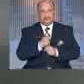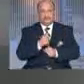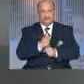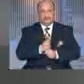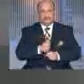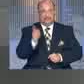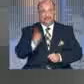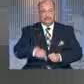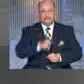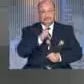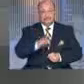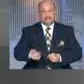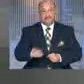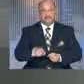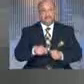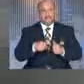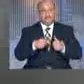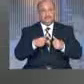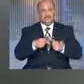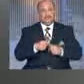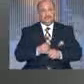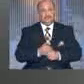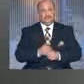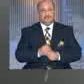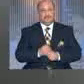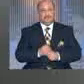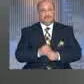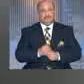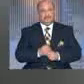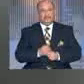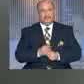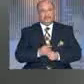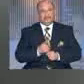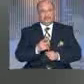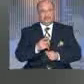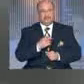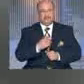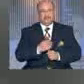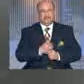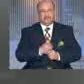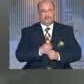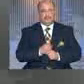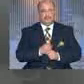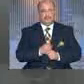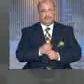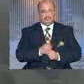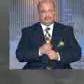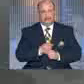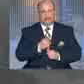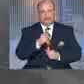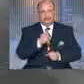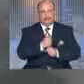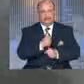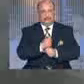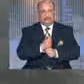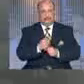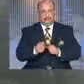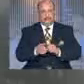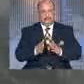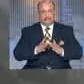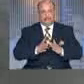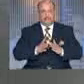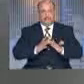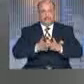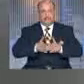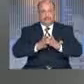وهم الاقرب اليهم. انا يجيني من الارماتور يقول لي اخرج راني نخرج، يجي نجيني المصدر يقول